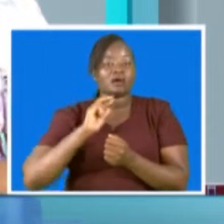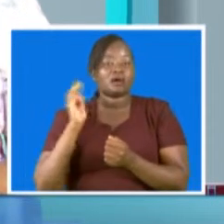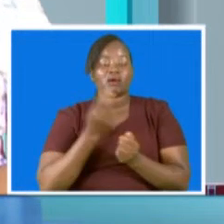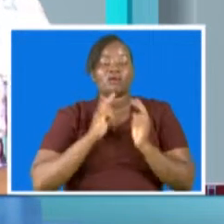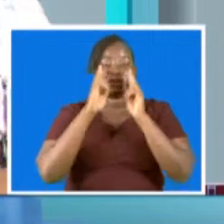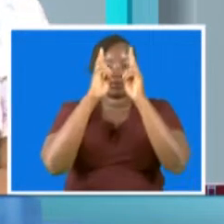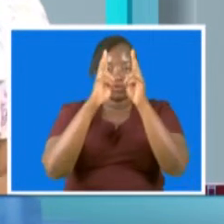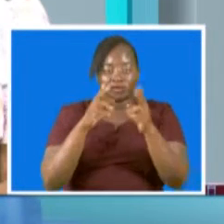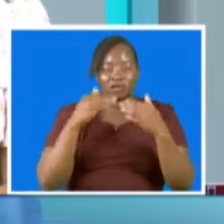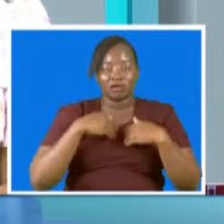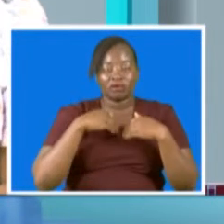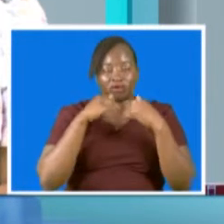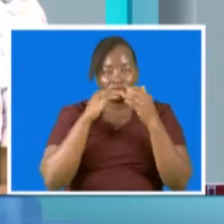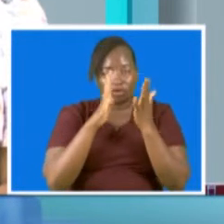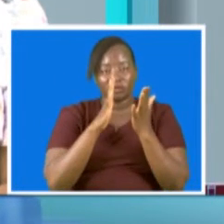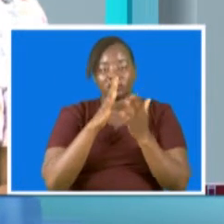twa